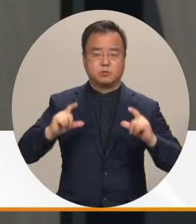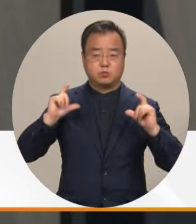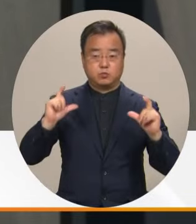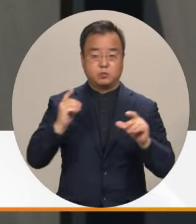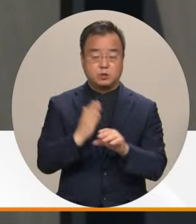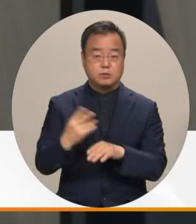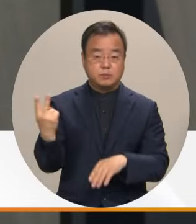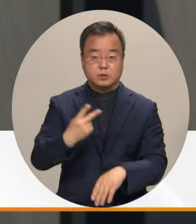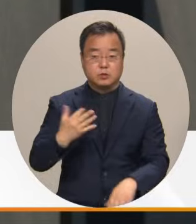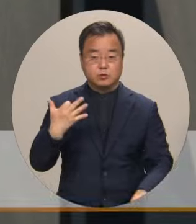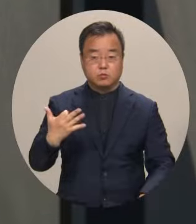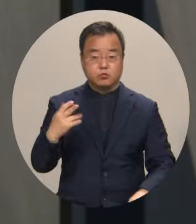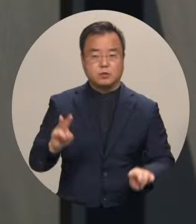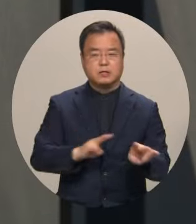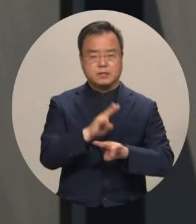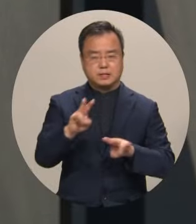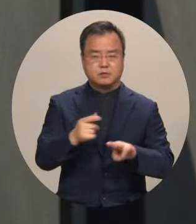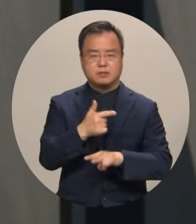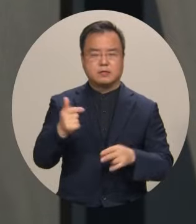있습니다.이문제는